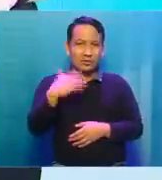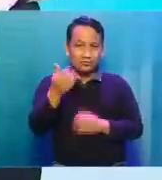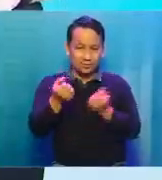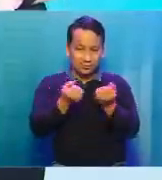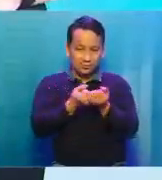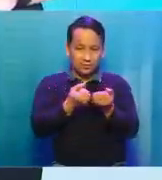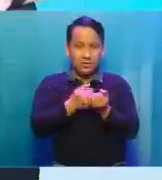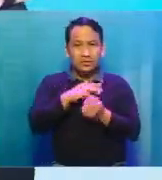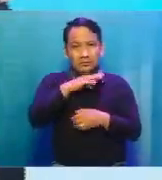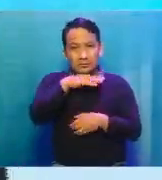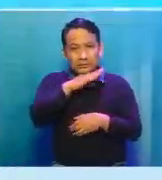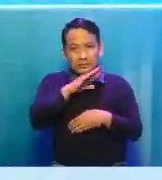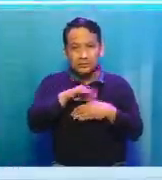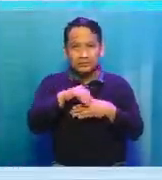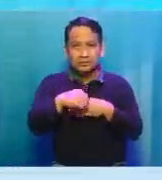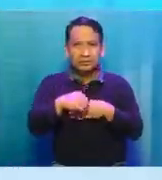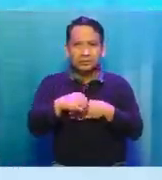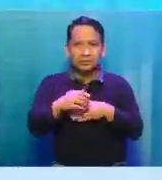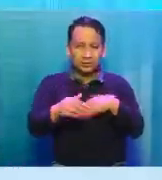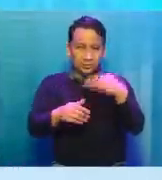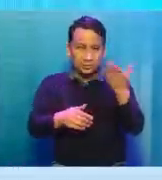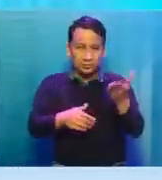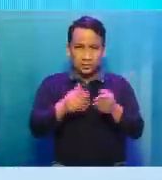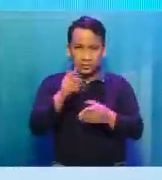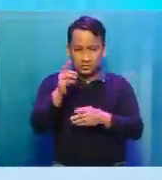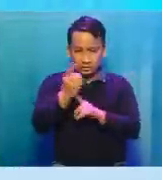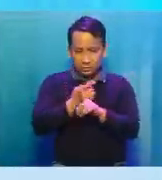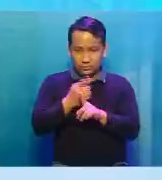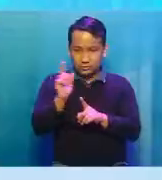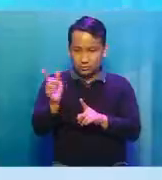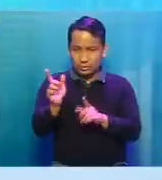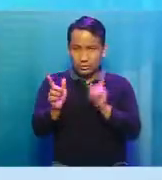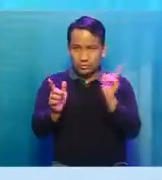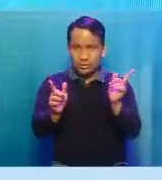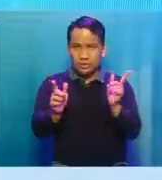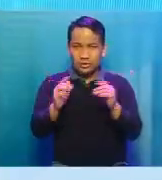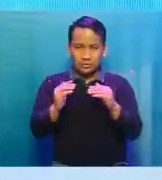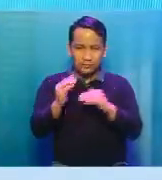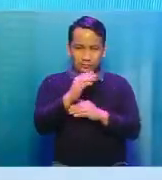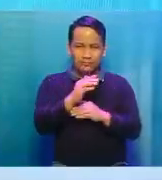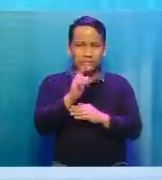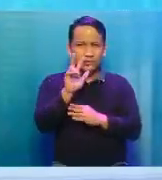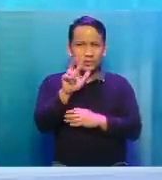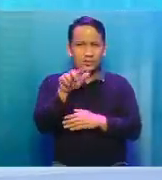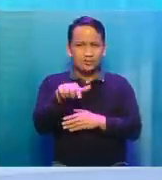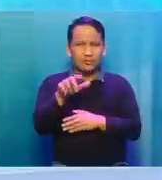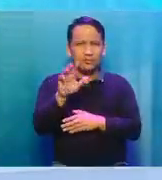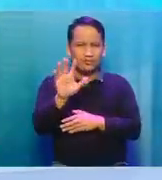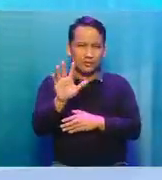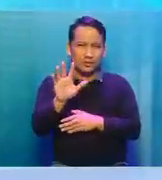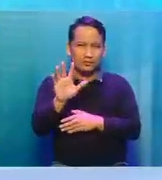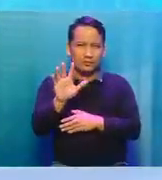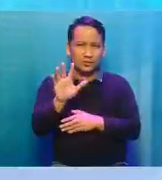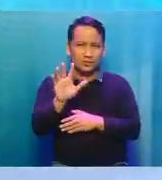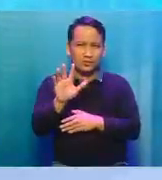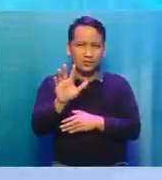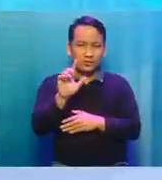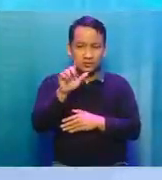ng baboy. December 2020, pumalo pang sumipa ang inflation